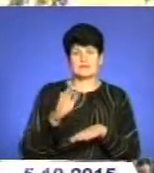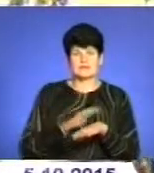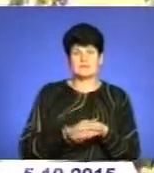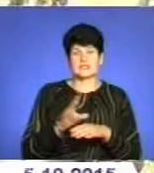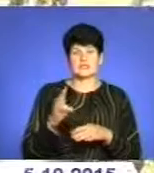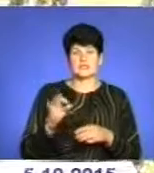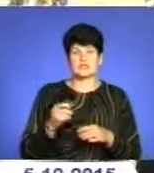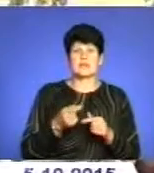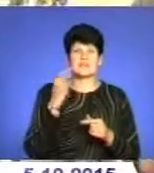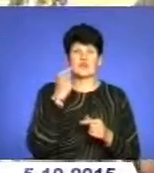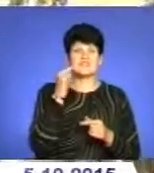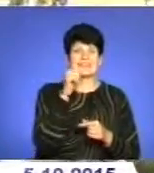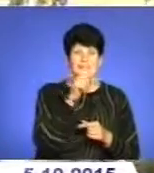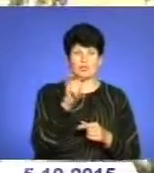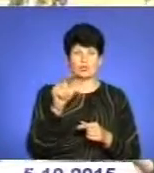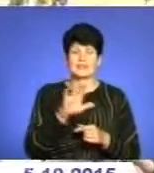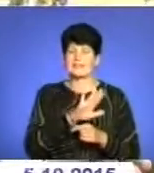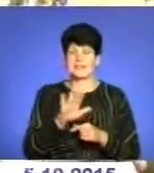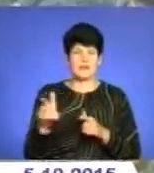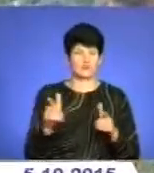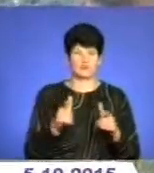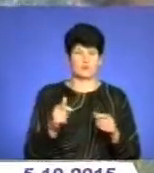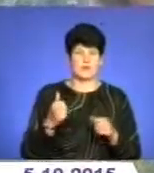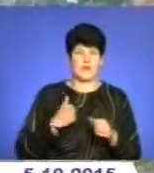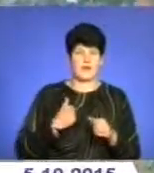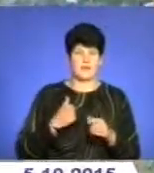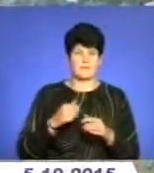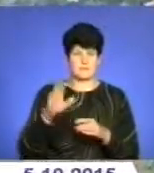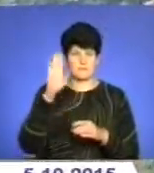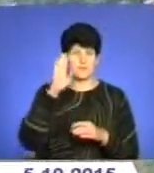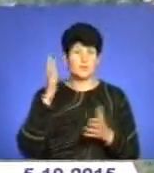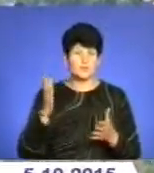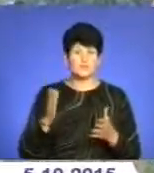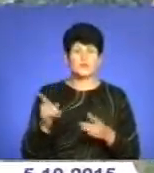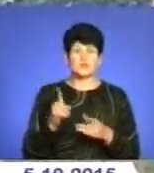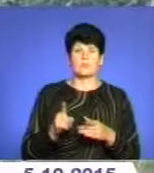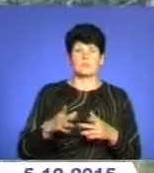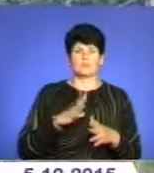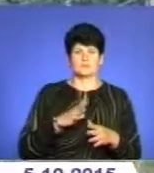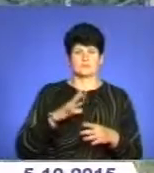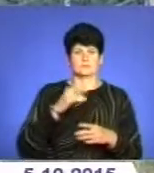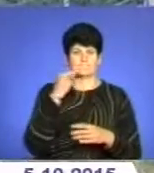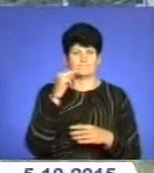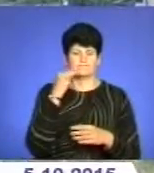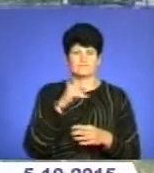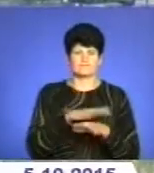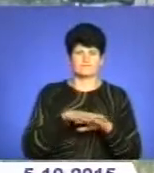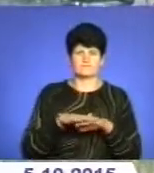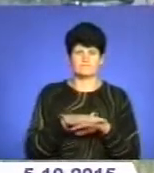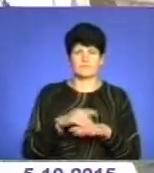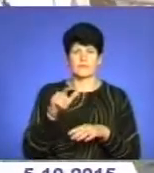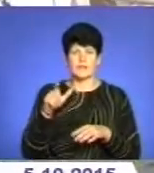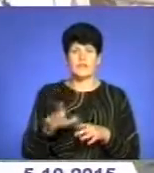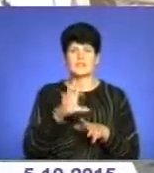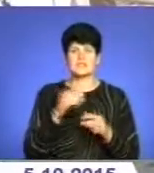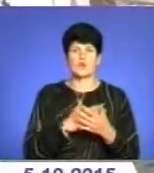на совісті тих людей, які не готують армію. Щоб бойові вишколи та навчання були ефективнішими та масовішими, усі